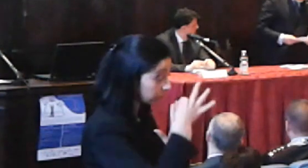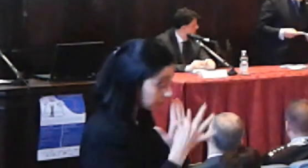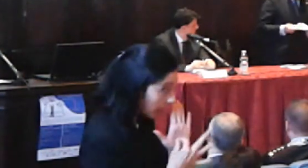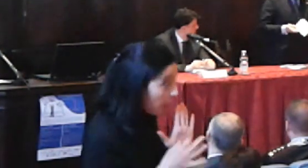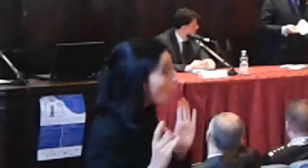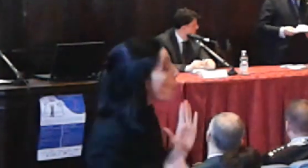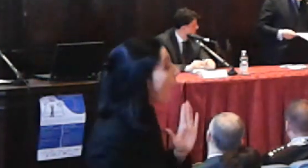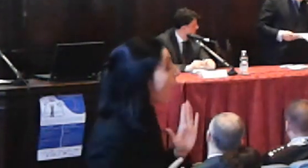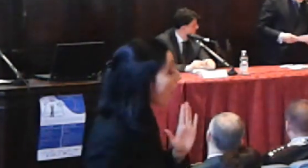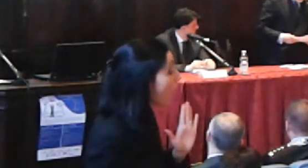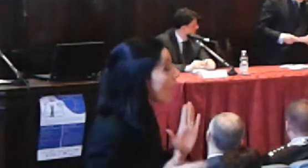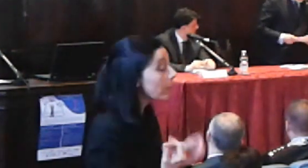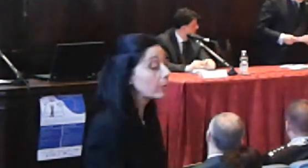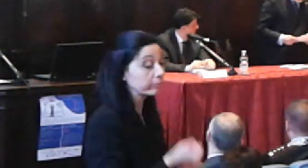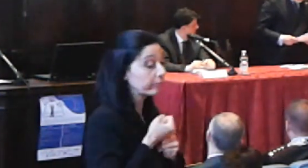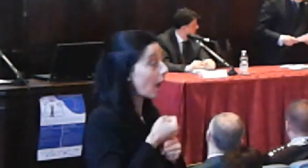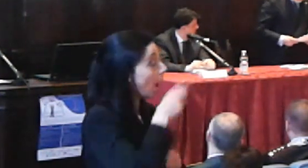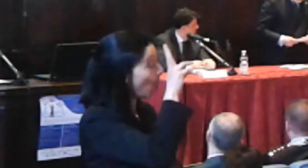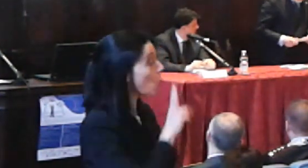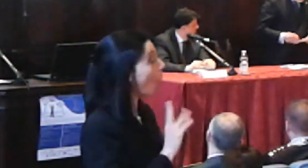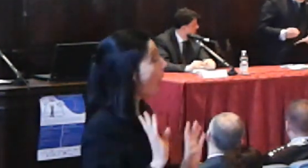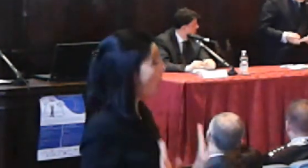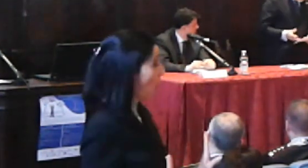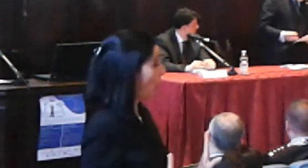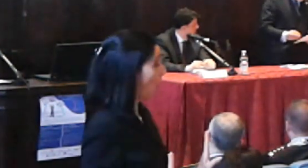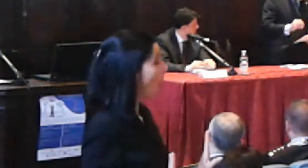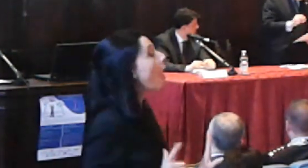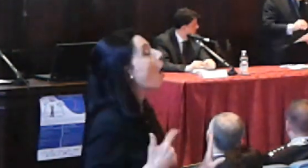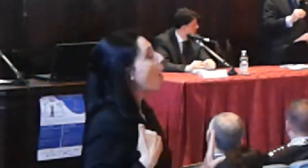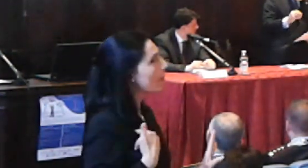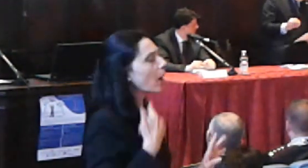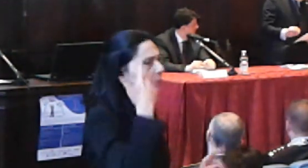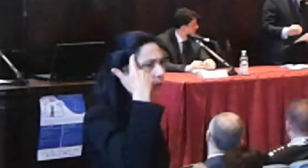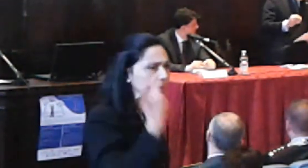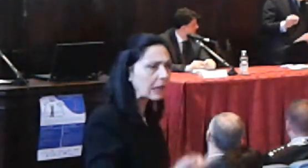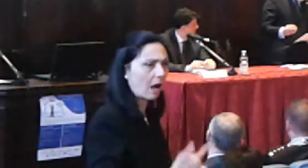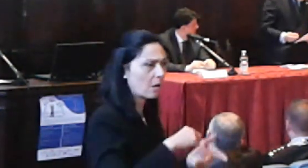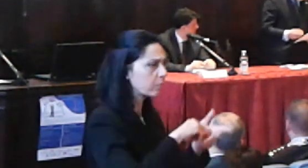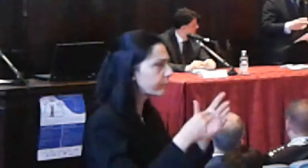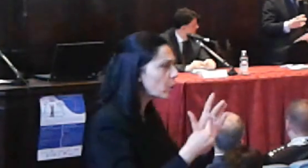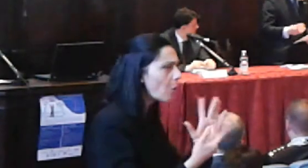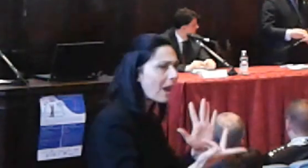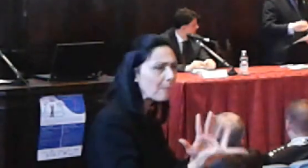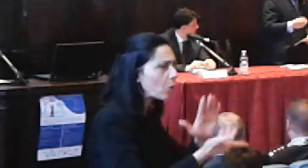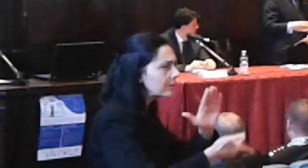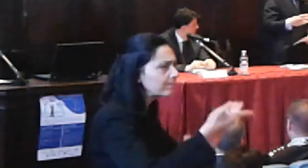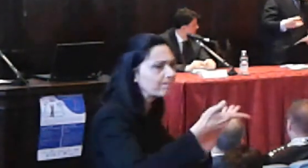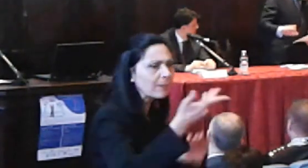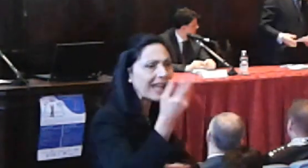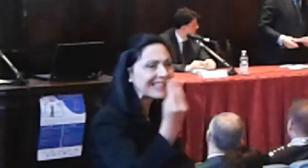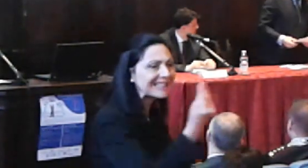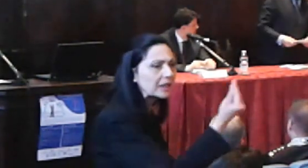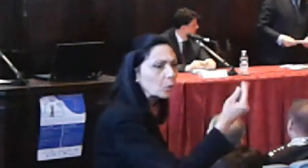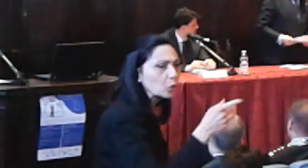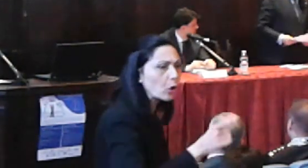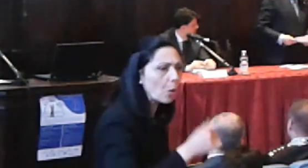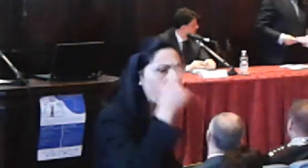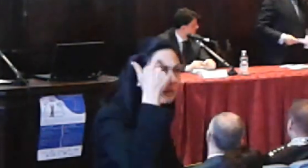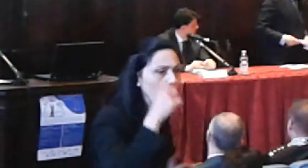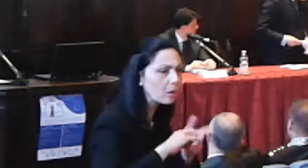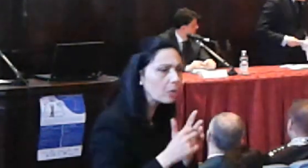anche quello decidato che dovrebbe essere il protocollo di la funzione di raccordo dei vari livelli istituzionali per promuovere iniziative di interesse comune.